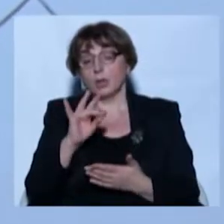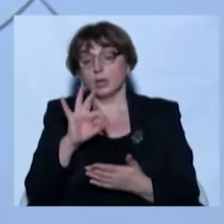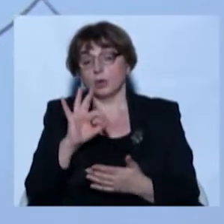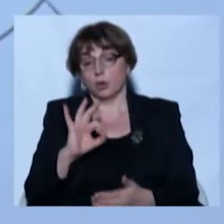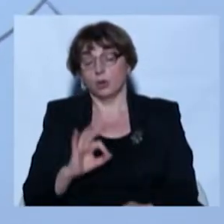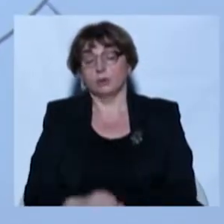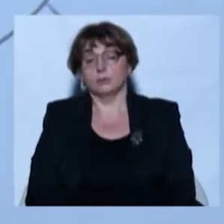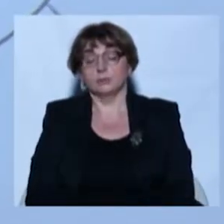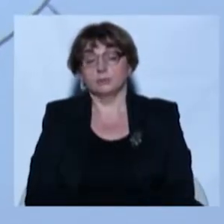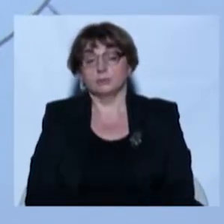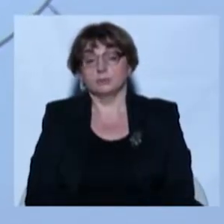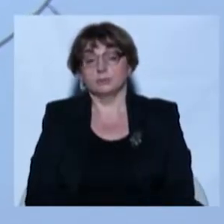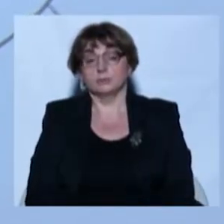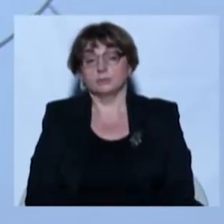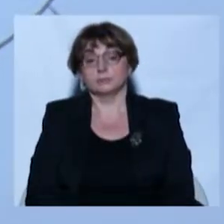უფერო.